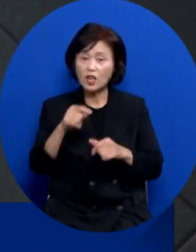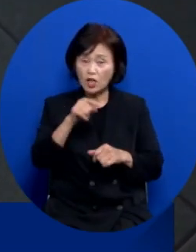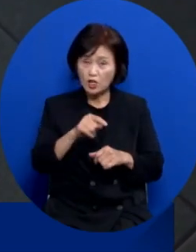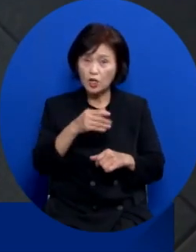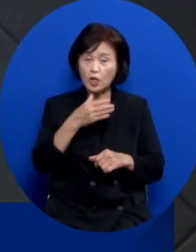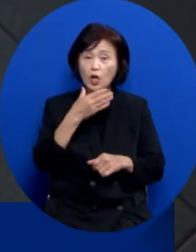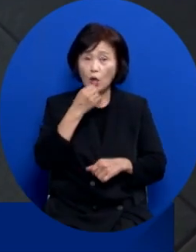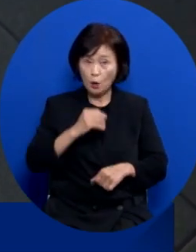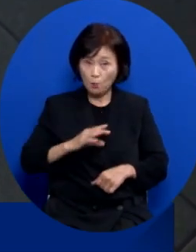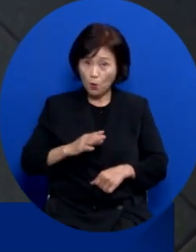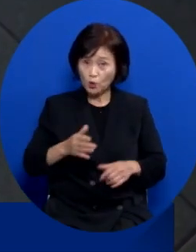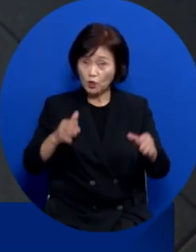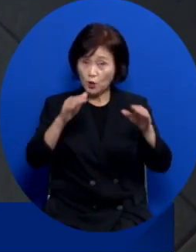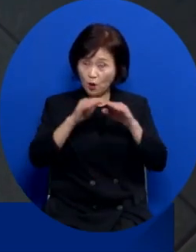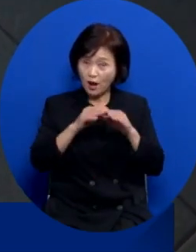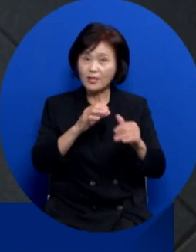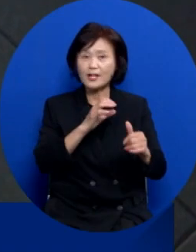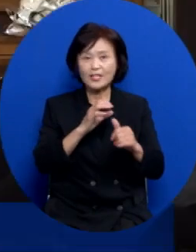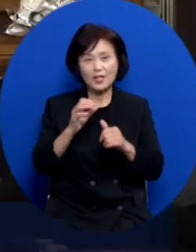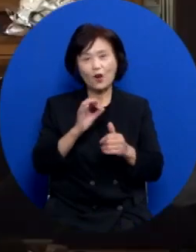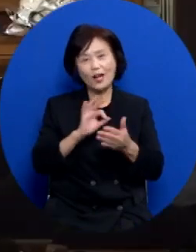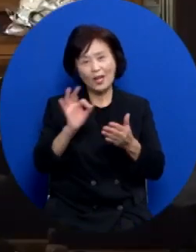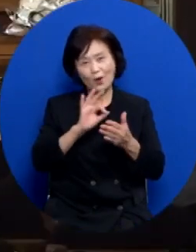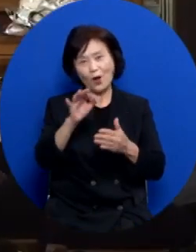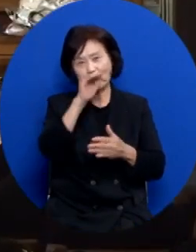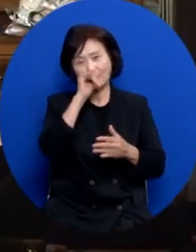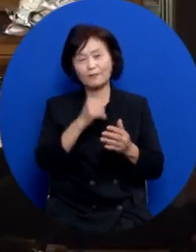우리 복지관을 이용하고 계십니다.